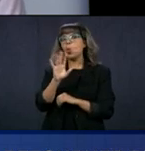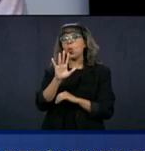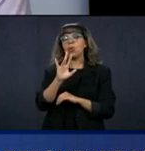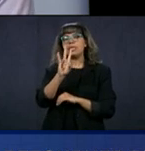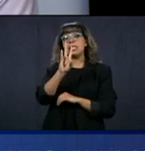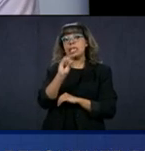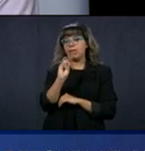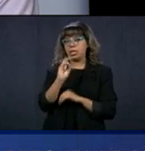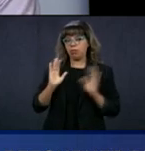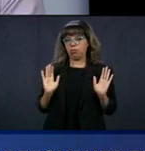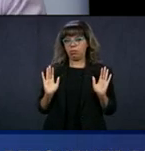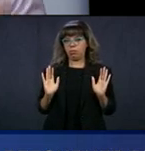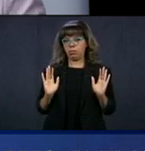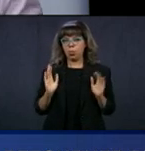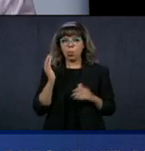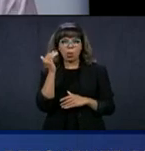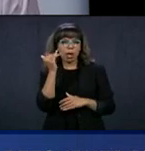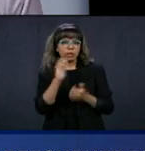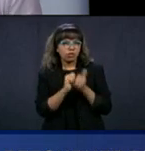Réponse.